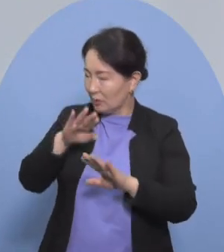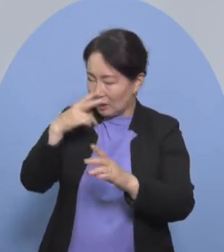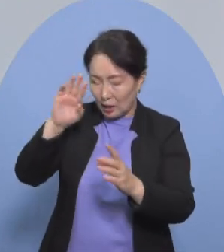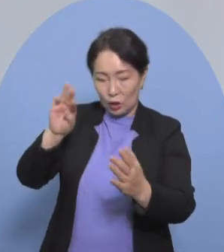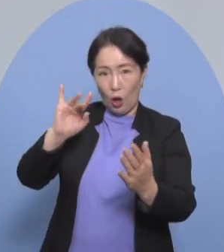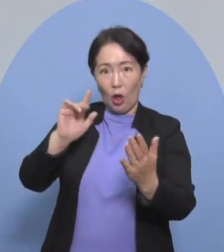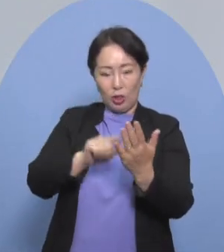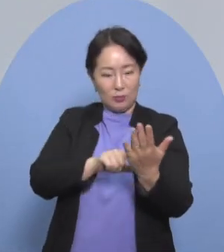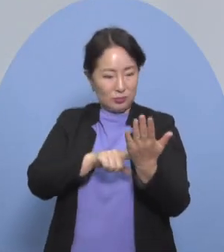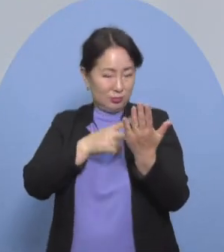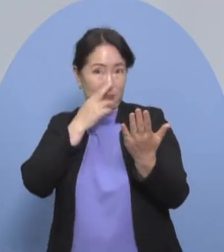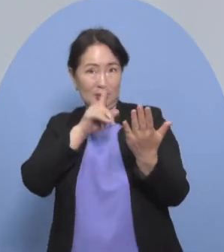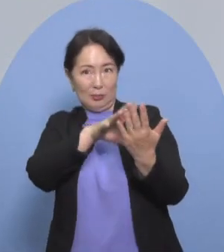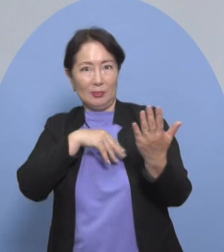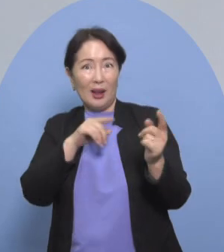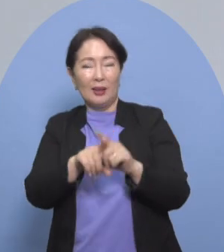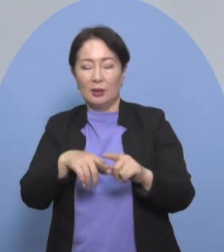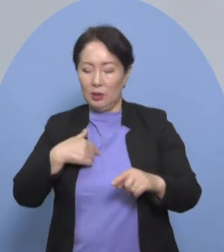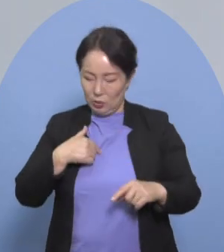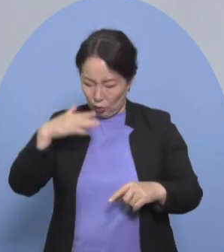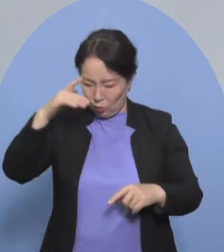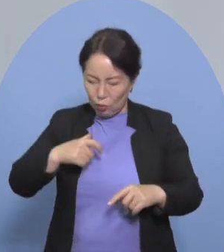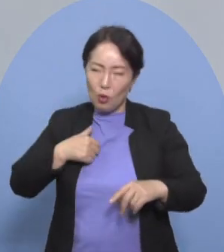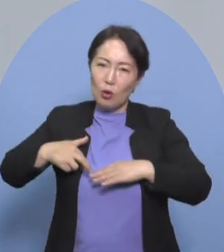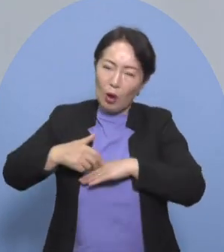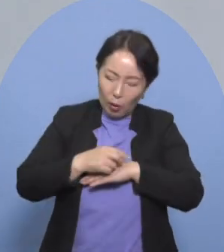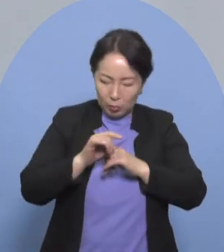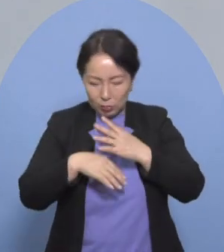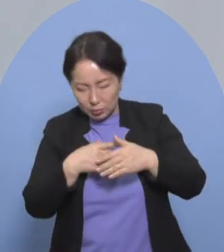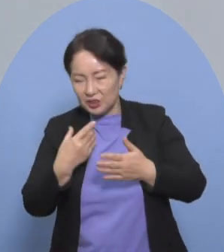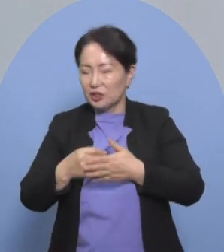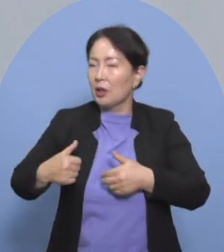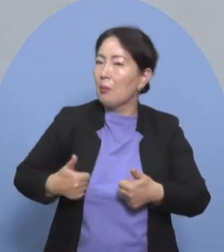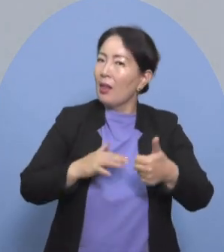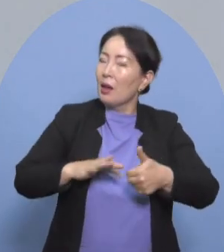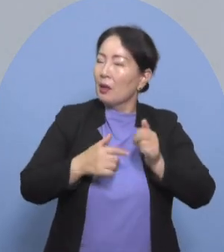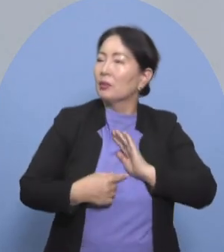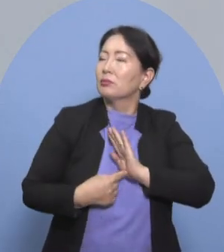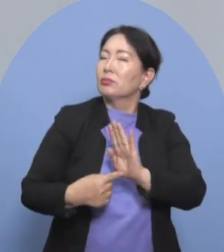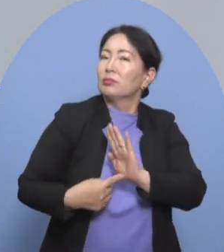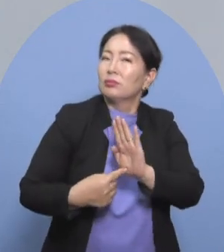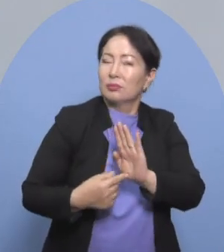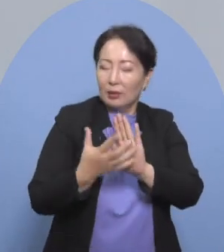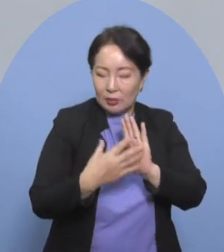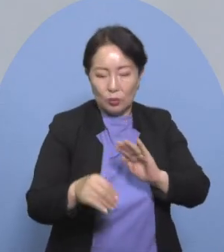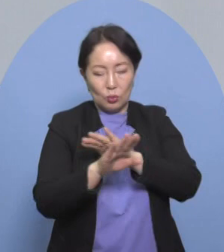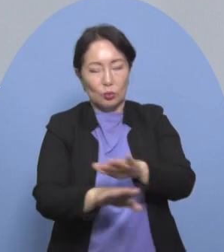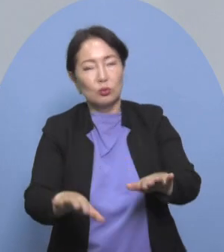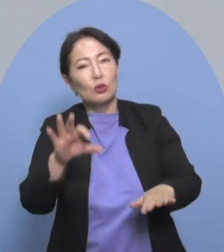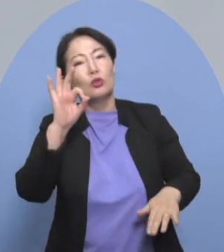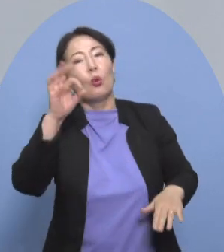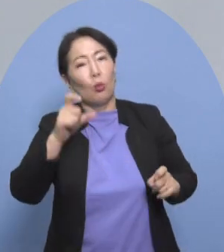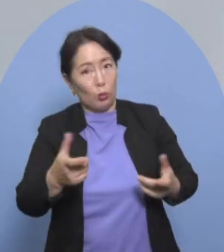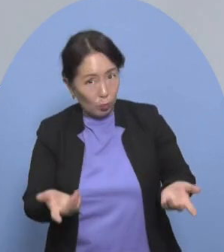учраас томчууд бид нар бол үйлдэлээсээ ихсүүлээд хүүхдэд үлгэрлэн манлайлж байжж ингэж хүүхдүүдээ зөв хүн болох